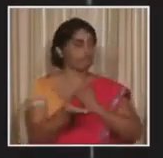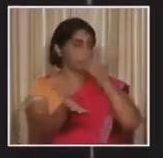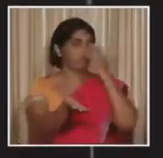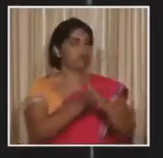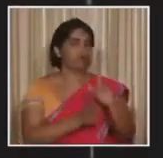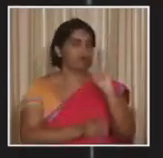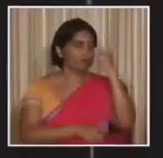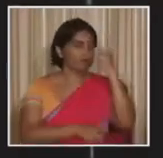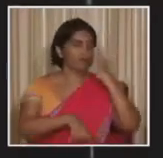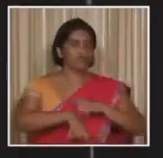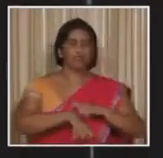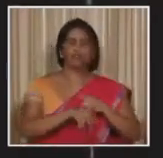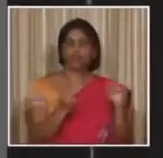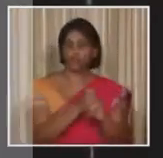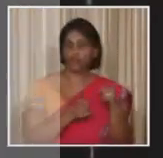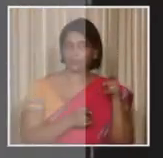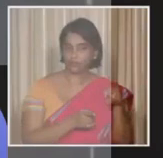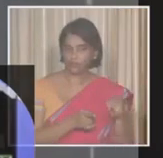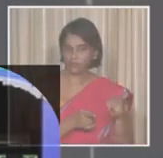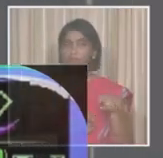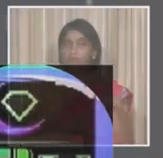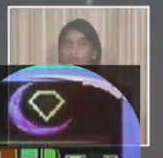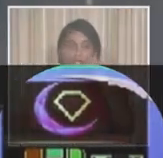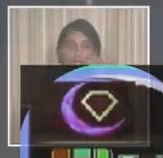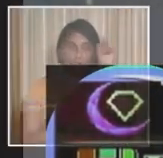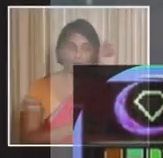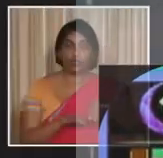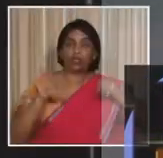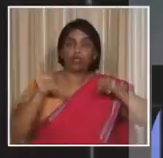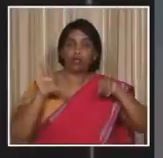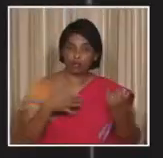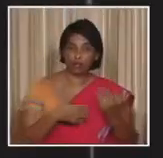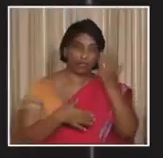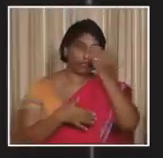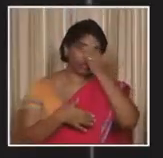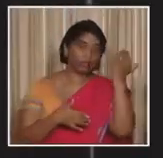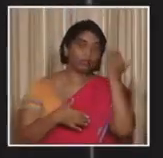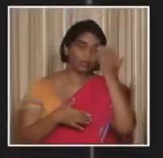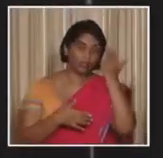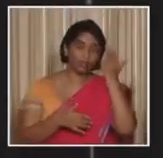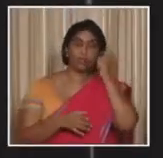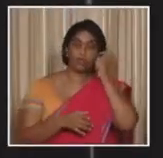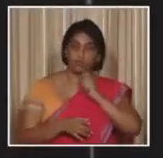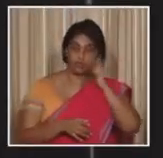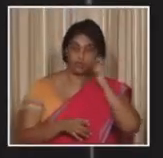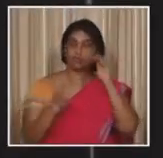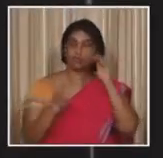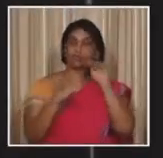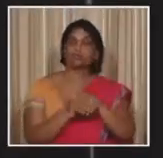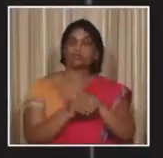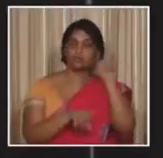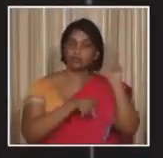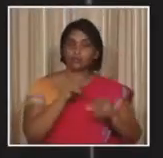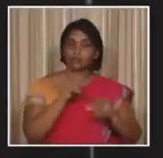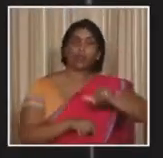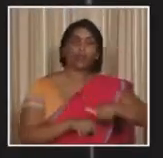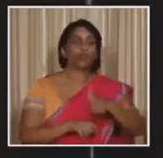ප්‍රාණ අපකරුවන් විශාලම සංඛ්‍යාවක් බේරගත්ත පළවෙනිම මෙහෙම තමයි ඒක. ඒක තමයි 11,600ක් අපේ